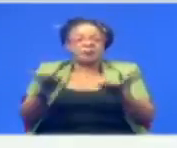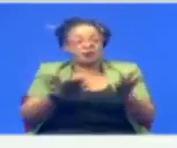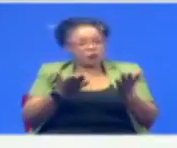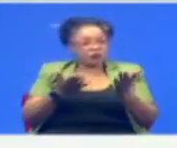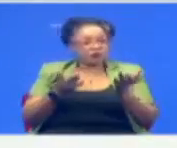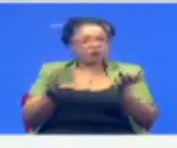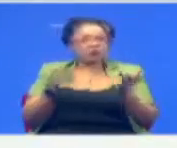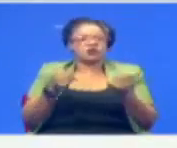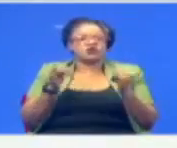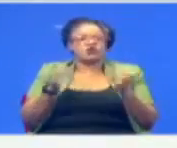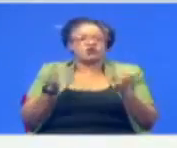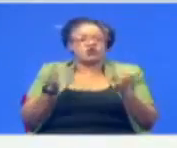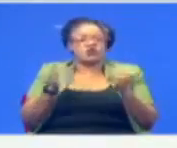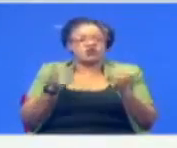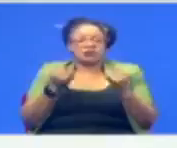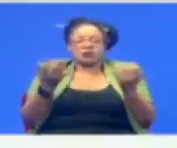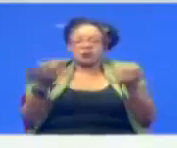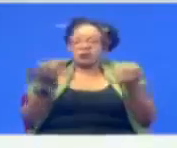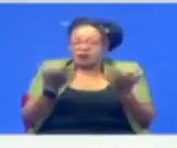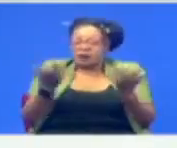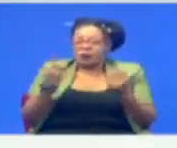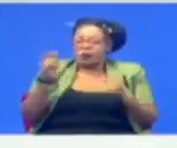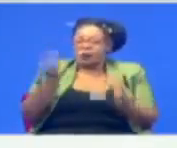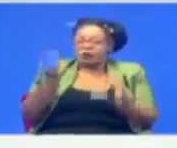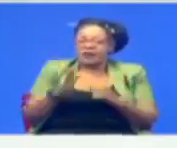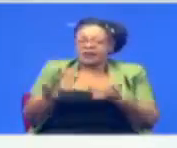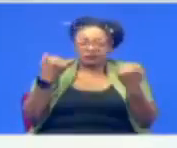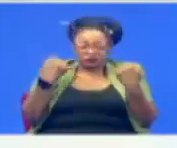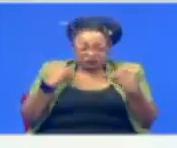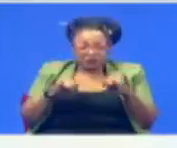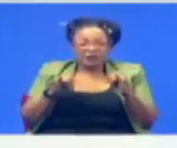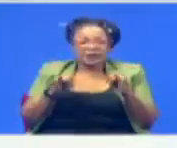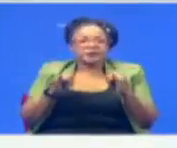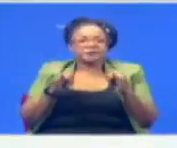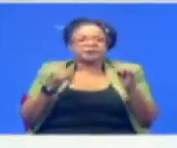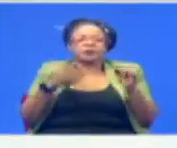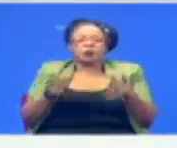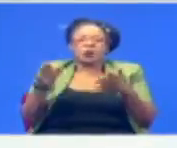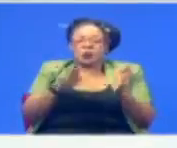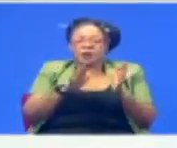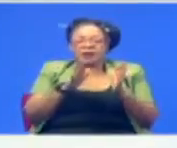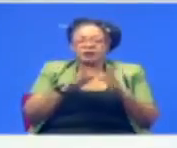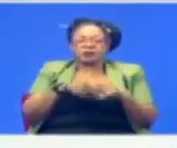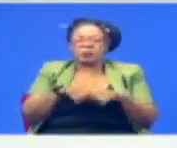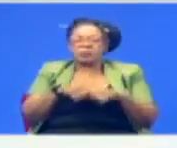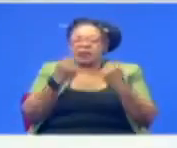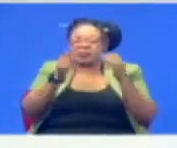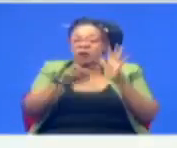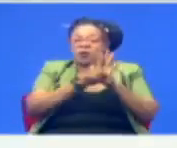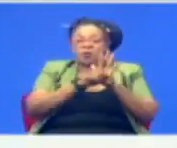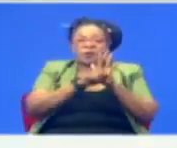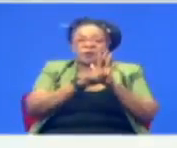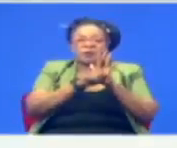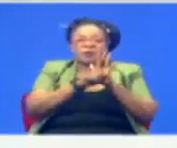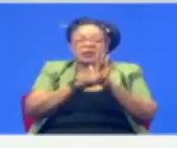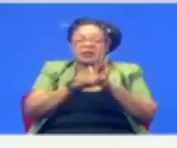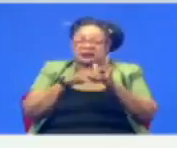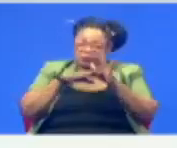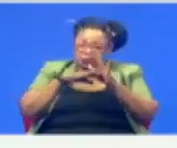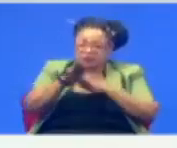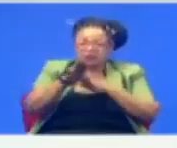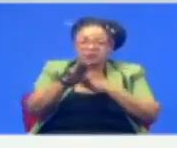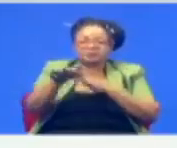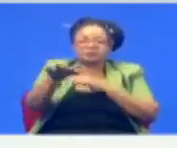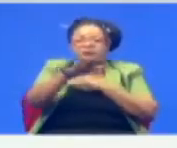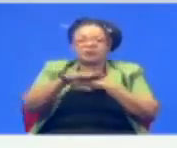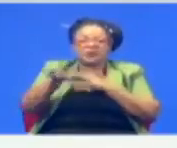habari ile wakisi ni namna gani Wakenya wanajaribu ala kuli hali kupindisha sheria na kuingia katika maeneo yaliyofungwa. Sasa Ruth